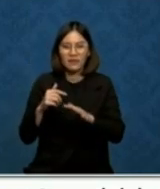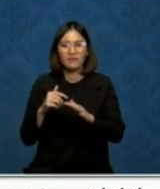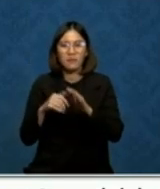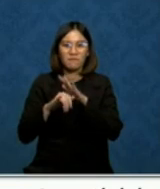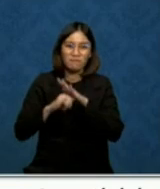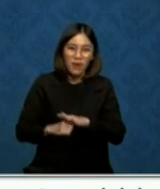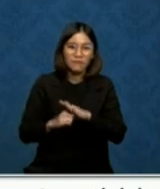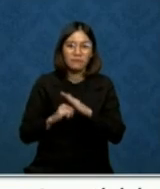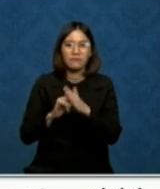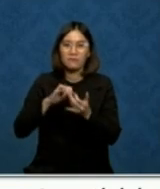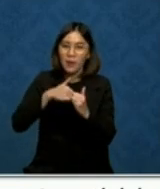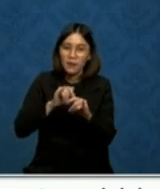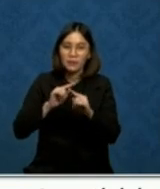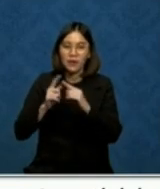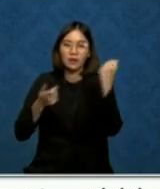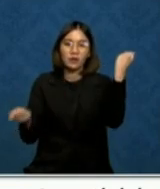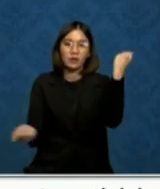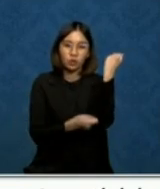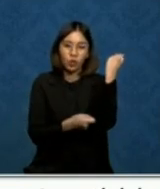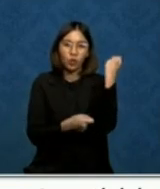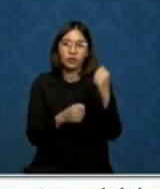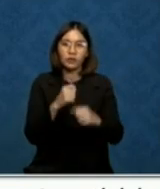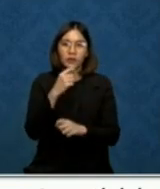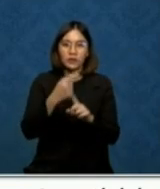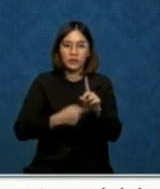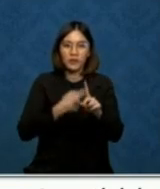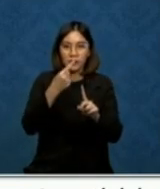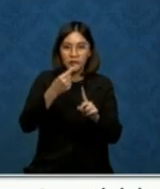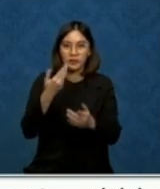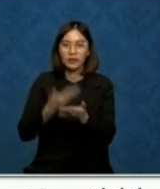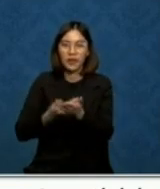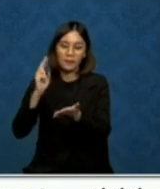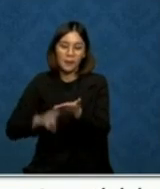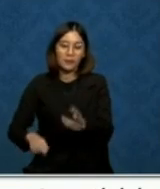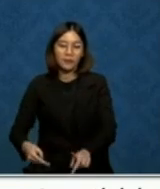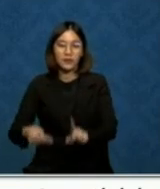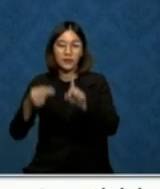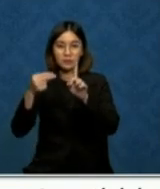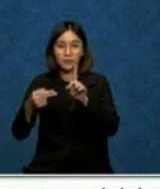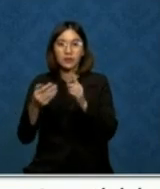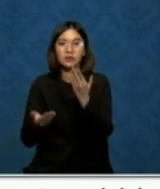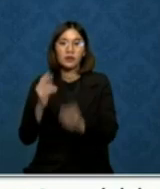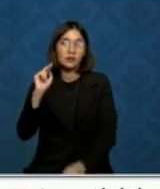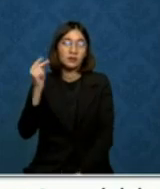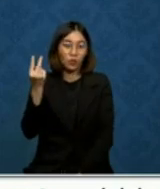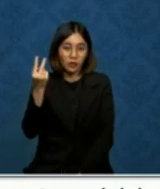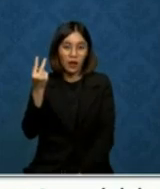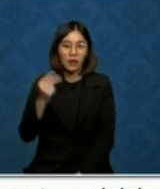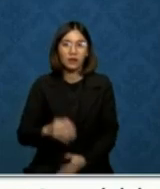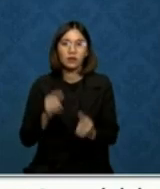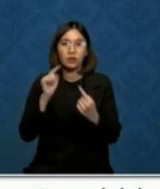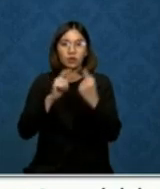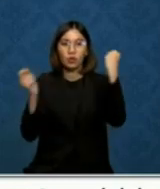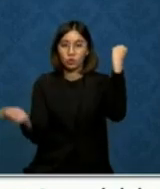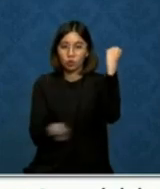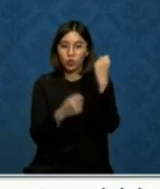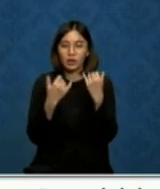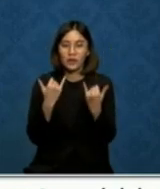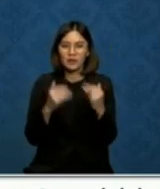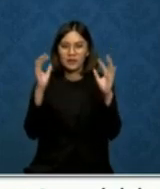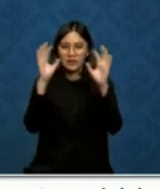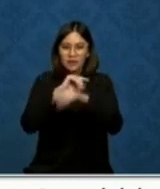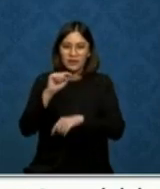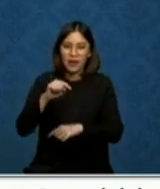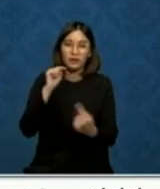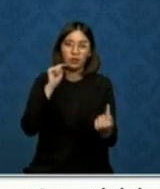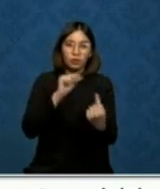เพศต้องระวังโทษจำคุกไม่เกิน1เดือนหรือปรับไม่เกิน 10,000 บาทหรือทั้งจำทั้งปรับในส่วนของบทลงโทษดังกล่าวดูเหมือนว่าจะมี